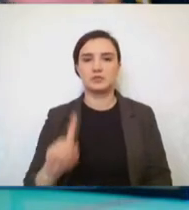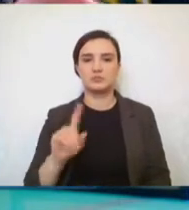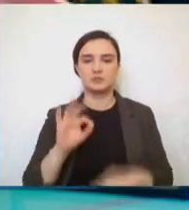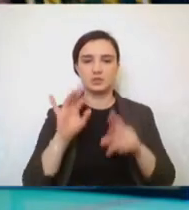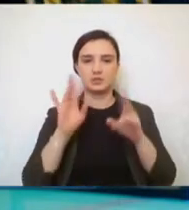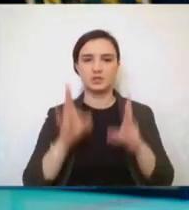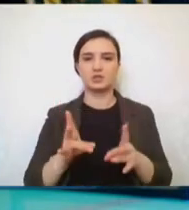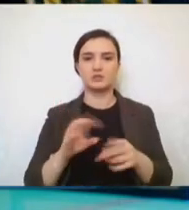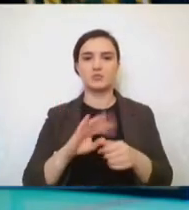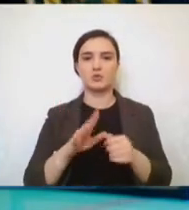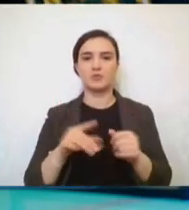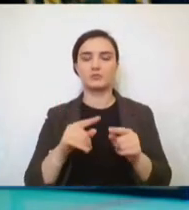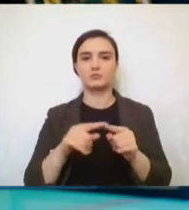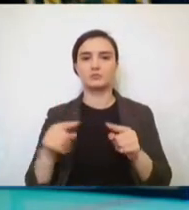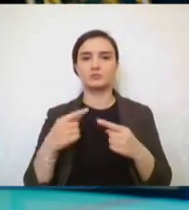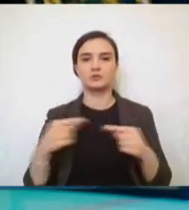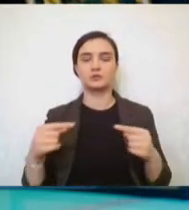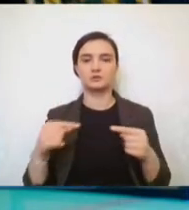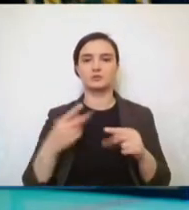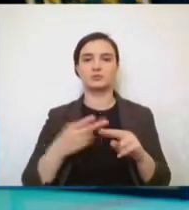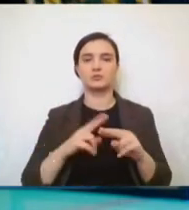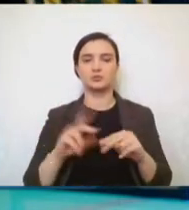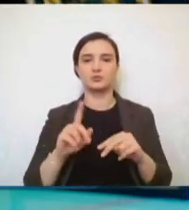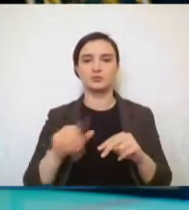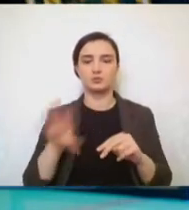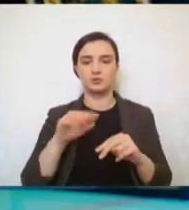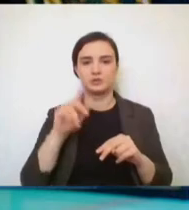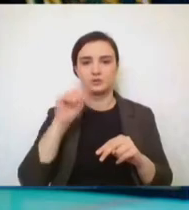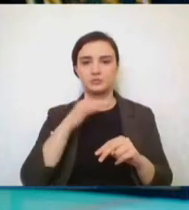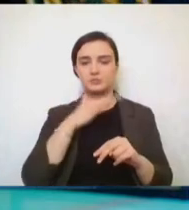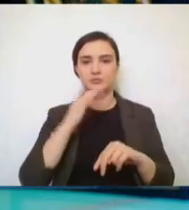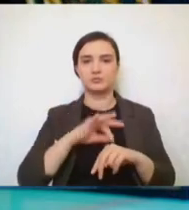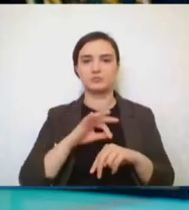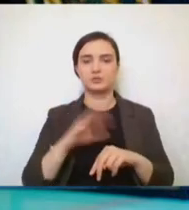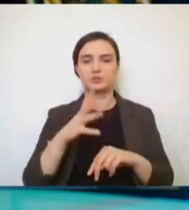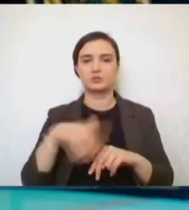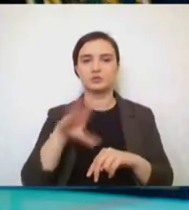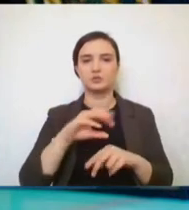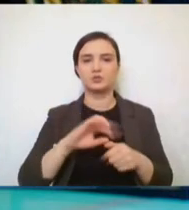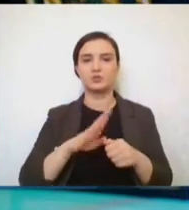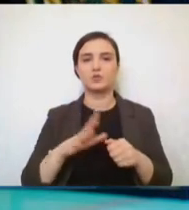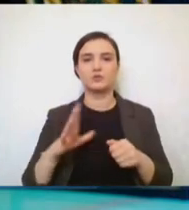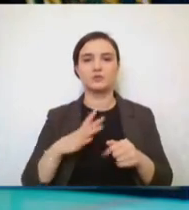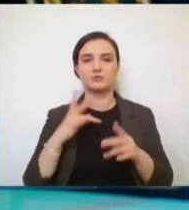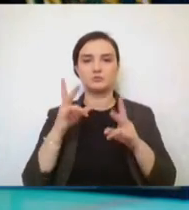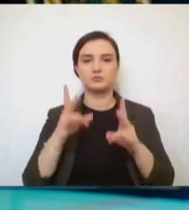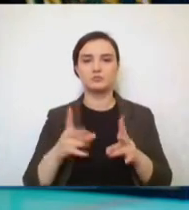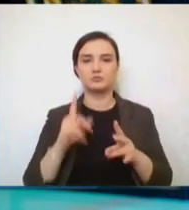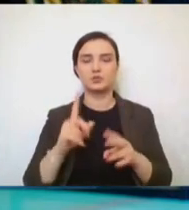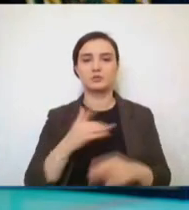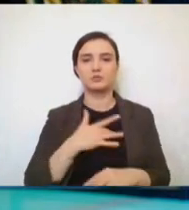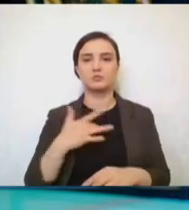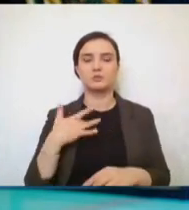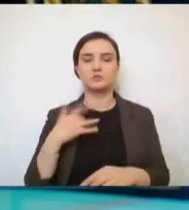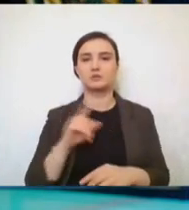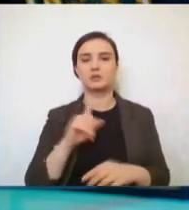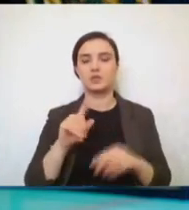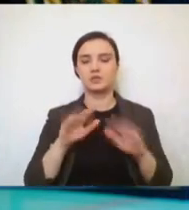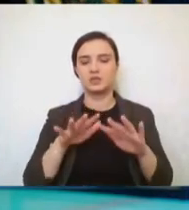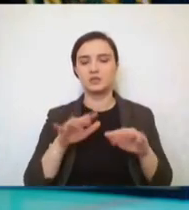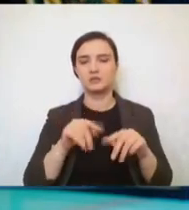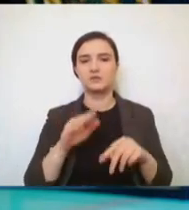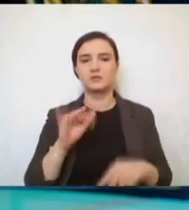პერიოდში სხვადასხვა კულტურით, იმიტომ რომ მოგეხსენებათ, ბევრი პაციენტი კოვიდს გადაიტანს, მაგრამ ფილტვის რაღაცა ქსოვილის ფიბროზული